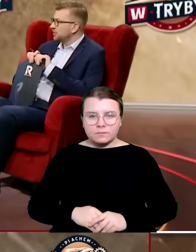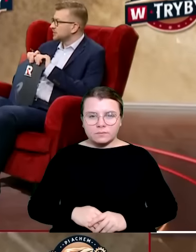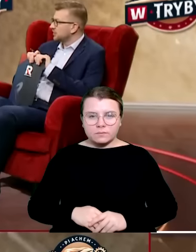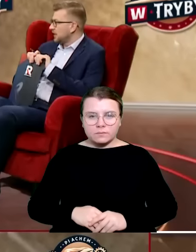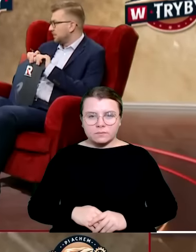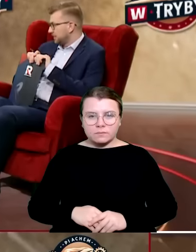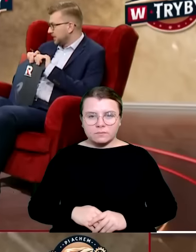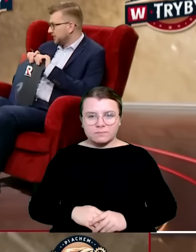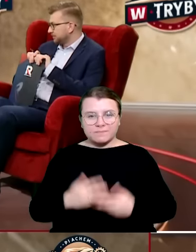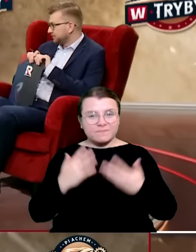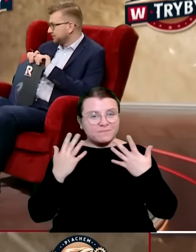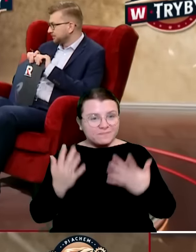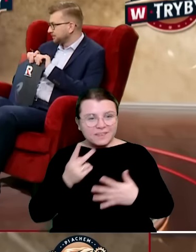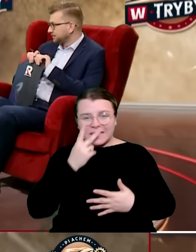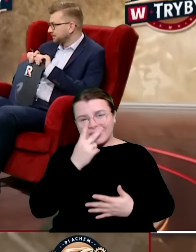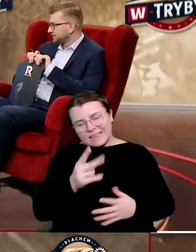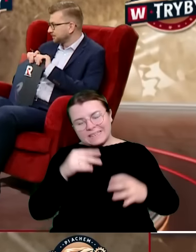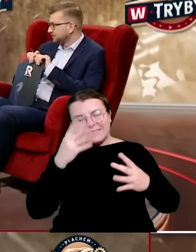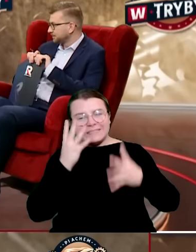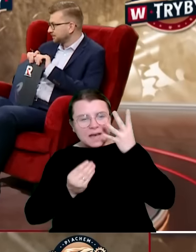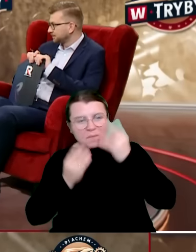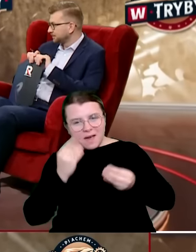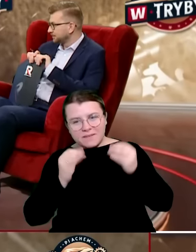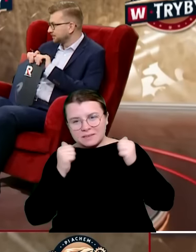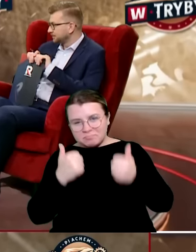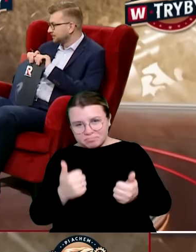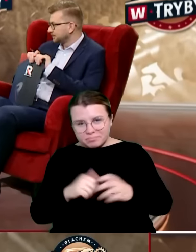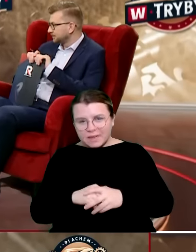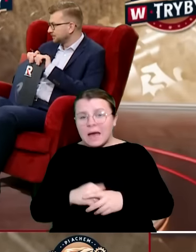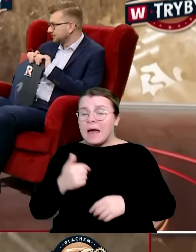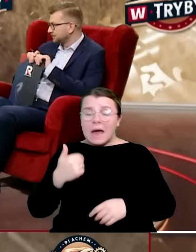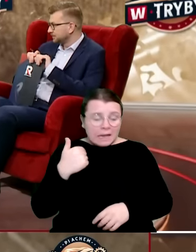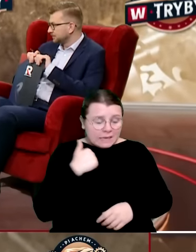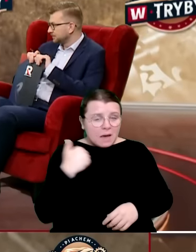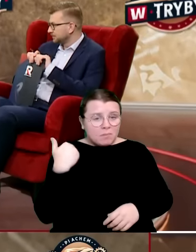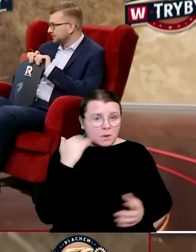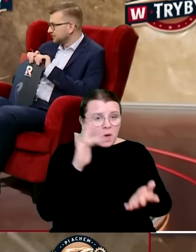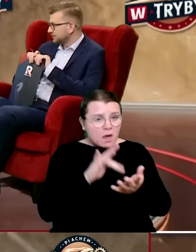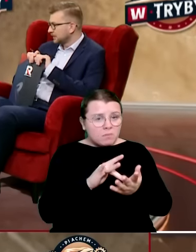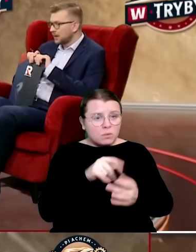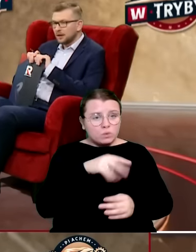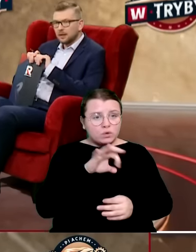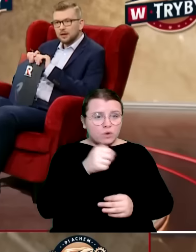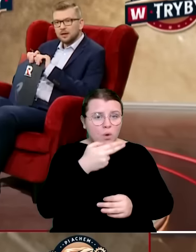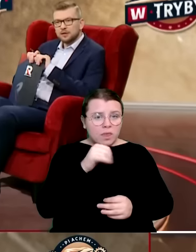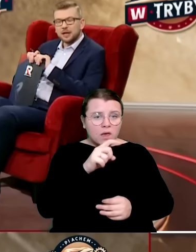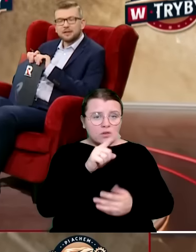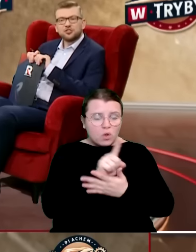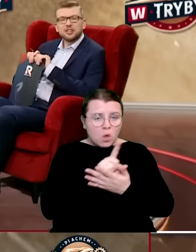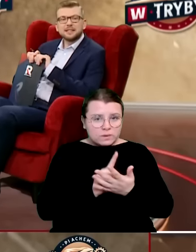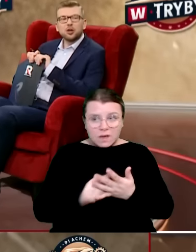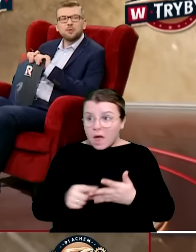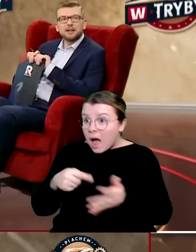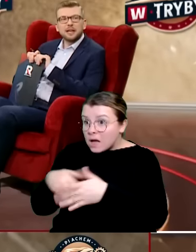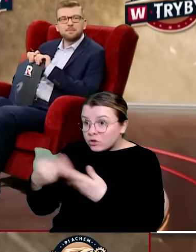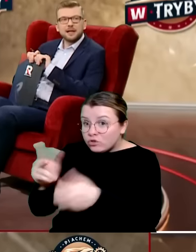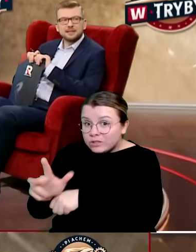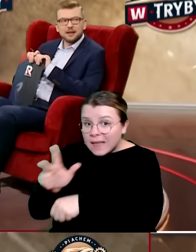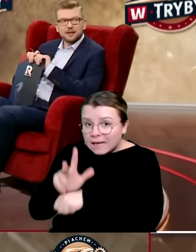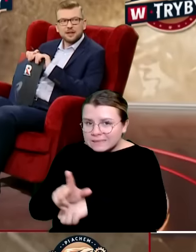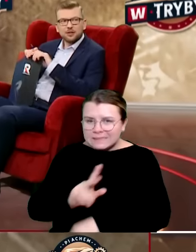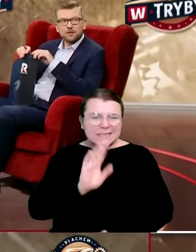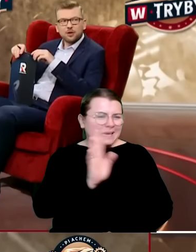No i się doskonale bawili. Słuchajcie, ja tam byłem w tym Stroniu Śląskim i lądek... 13? No, nie, 13 była